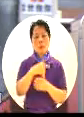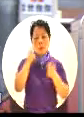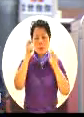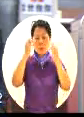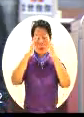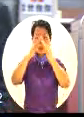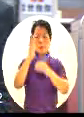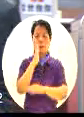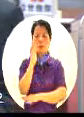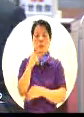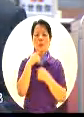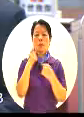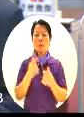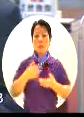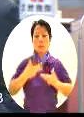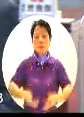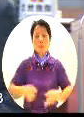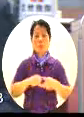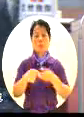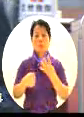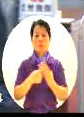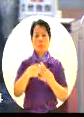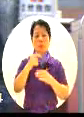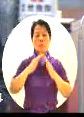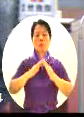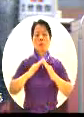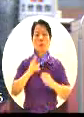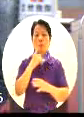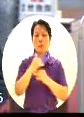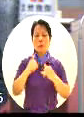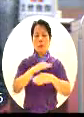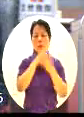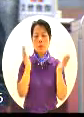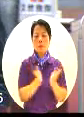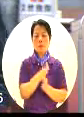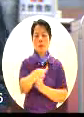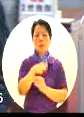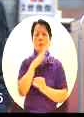区是一个重工业一个城市哈，而咱整个